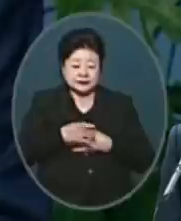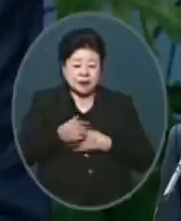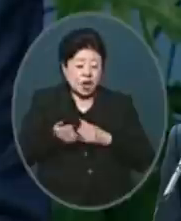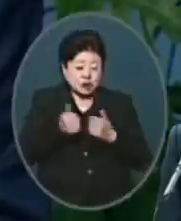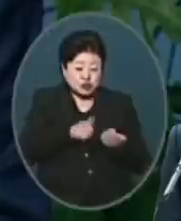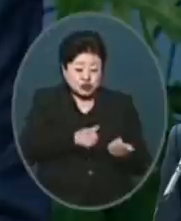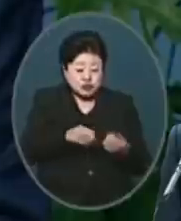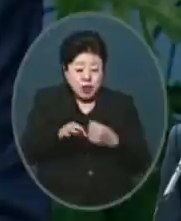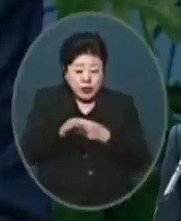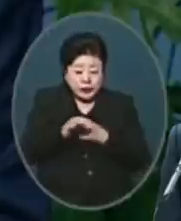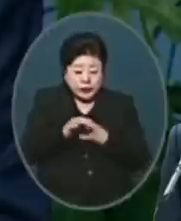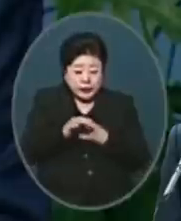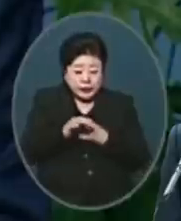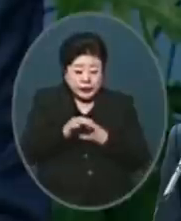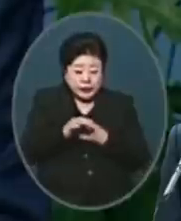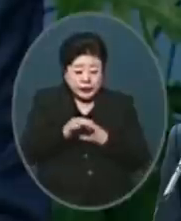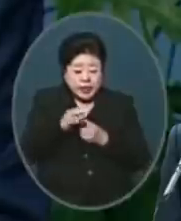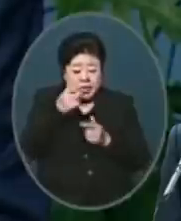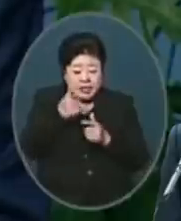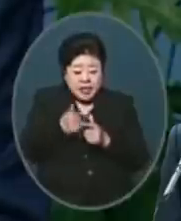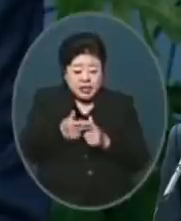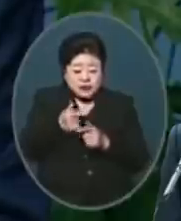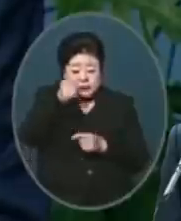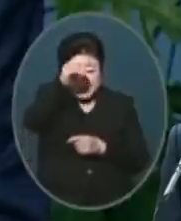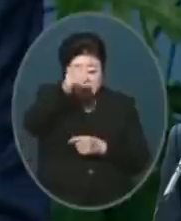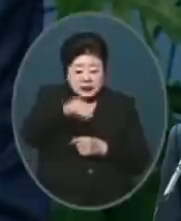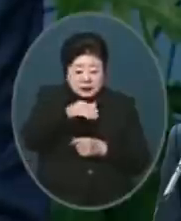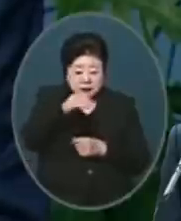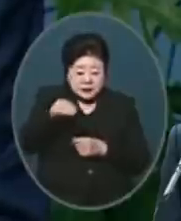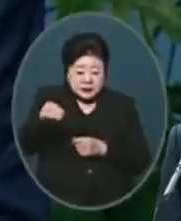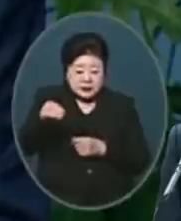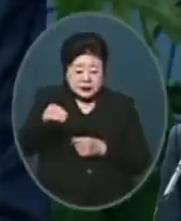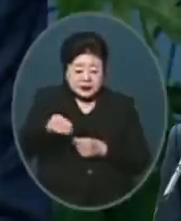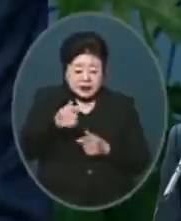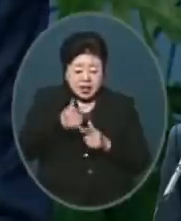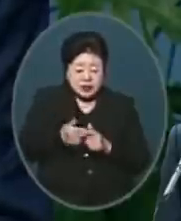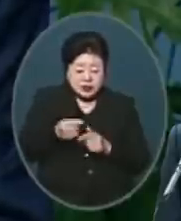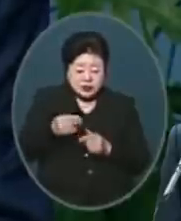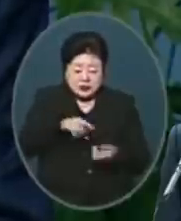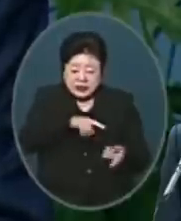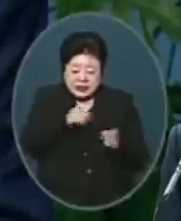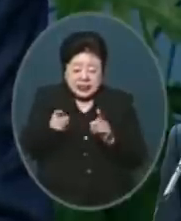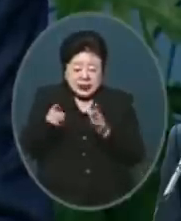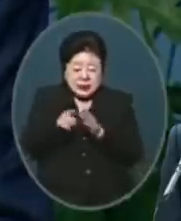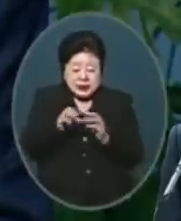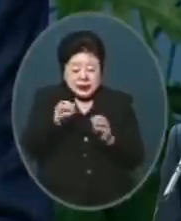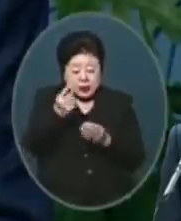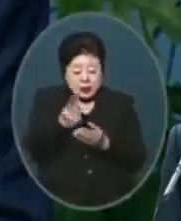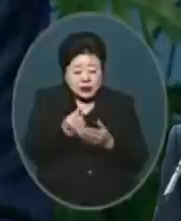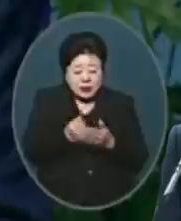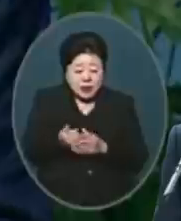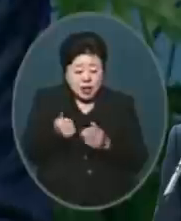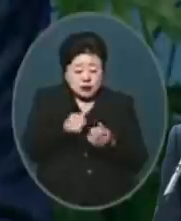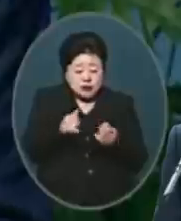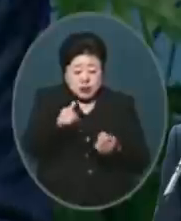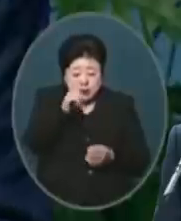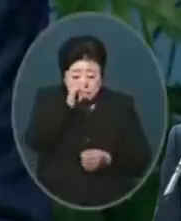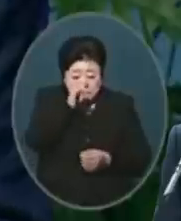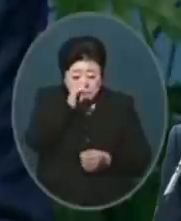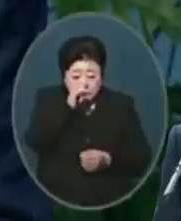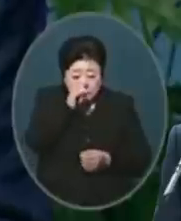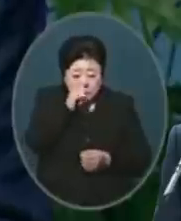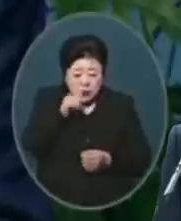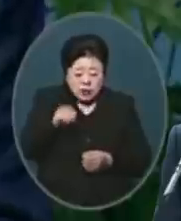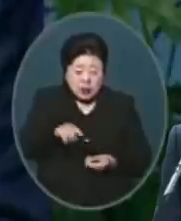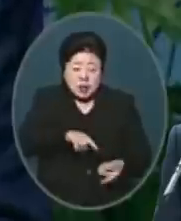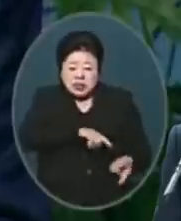그 죽음은 예수님이 사람을 살리기 위해서 이 땅에 왔기 때문에 죽는 사람이 있어야